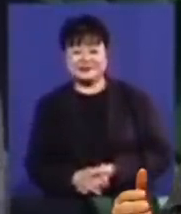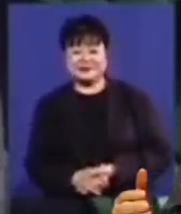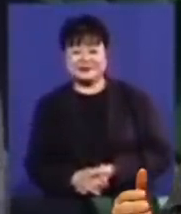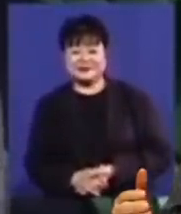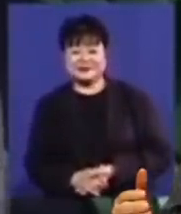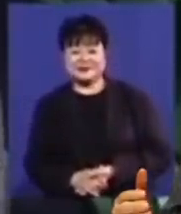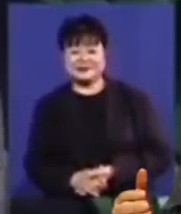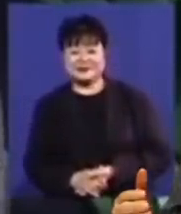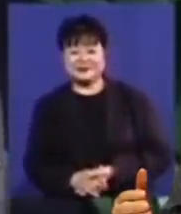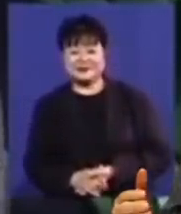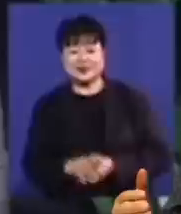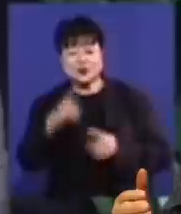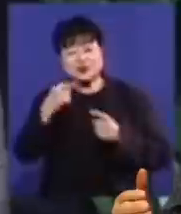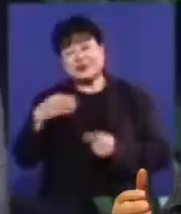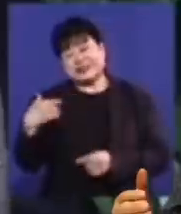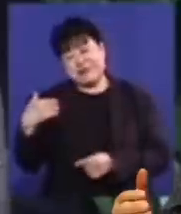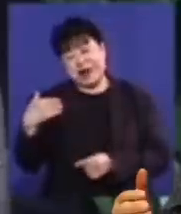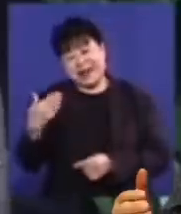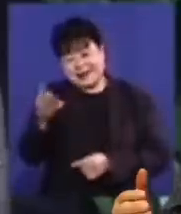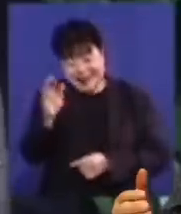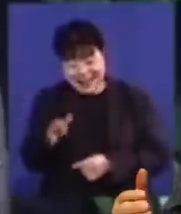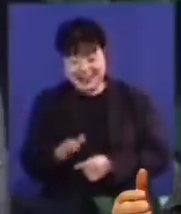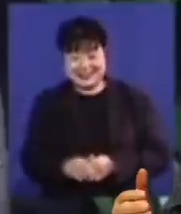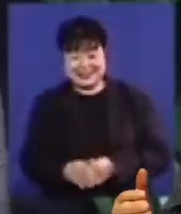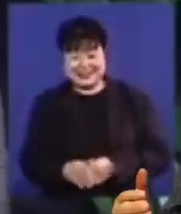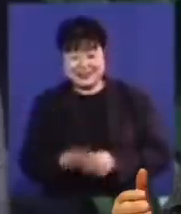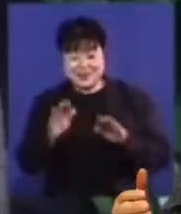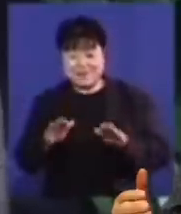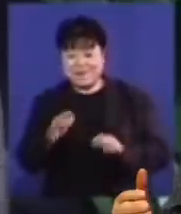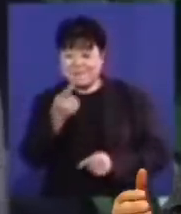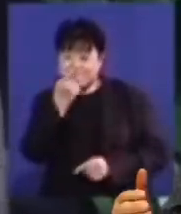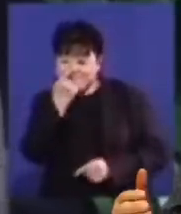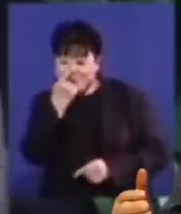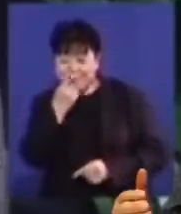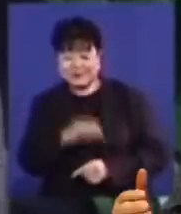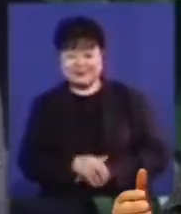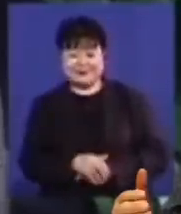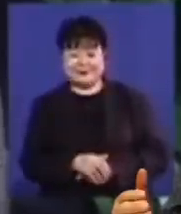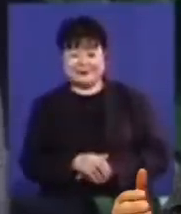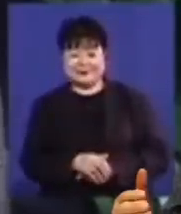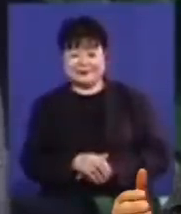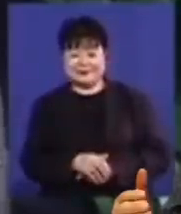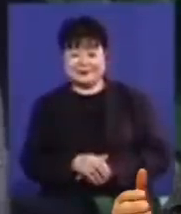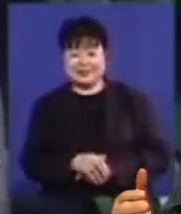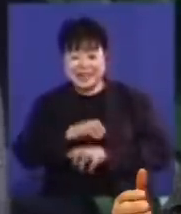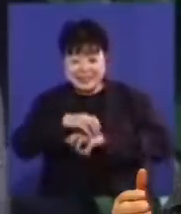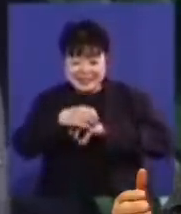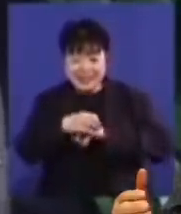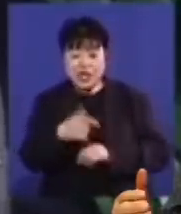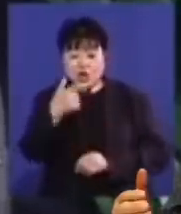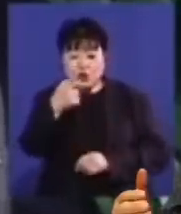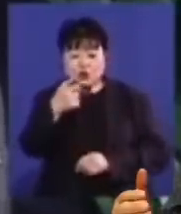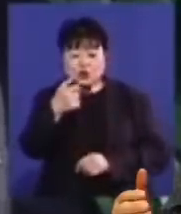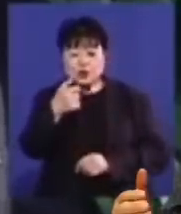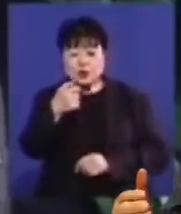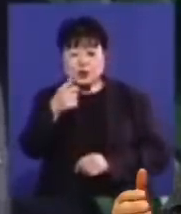저도 모르겠으니까. 그러나 오늘부터 우리 좀 알아보십시다. 전 세계